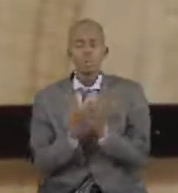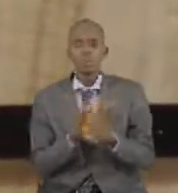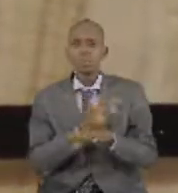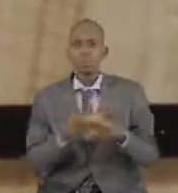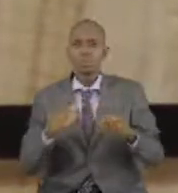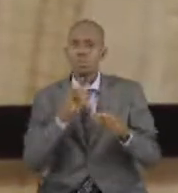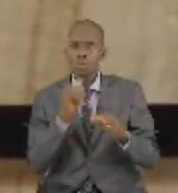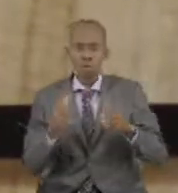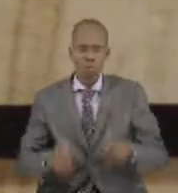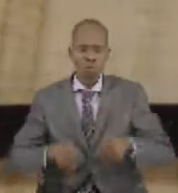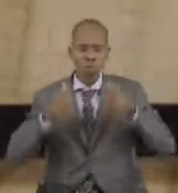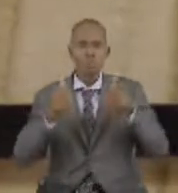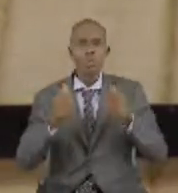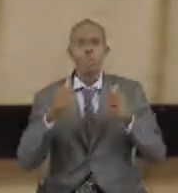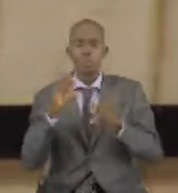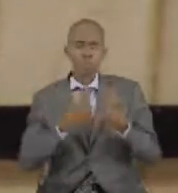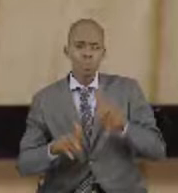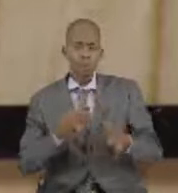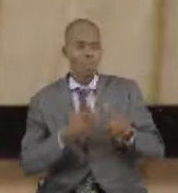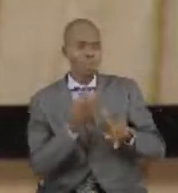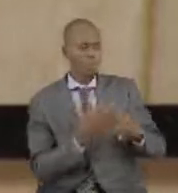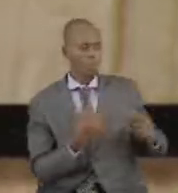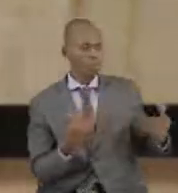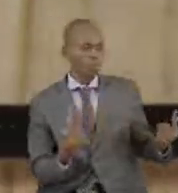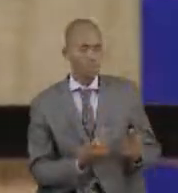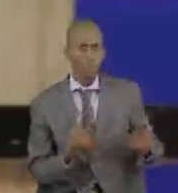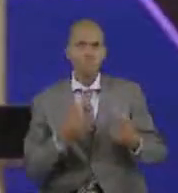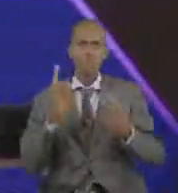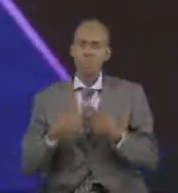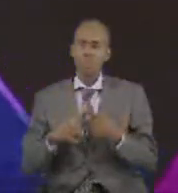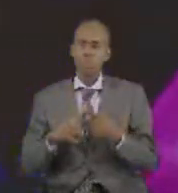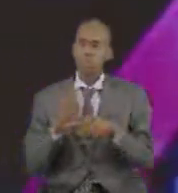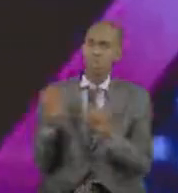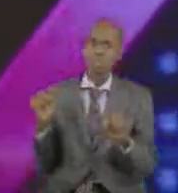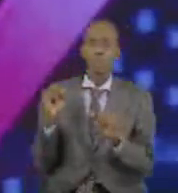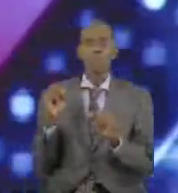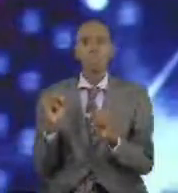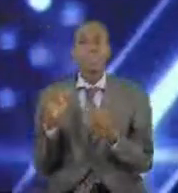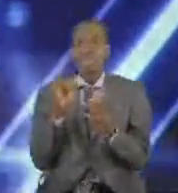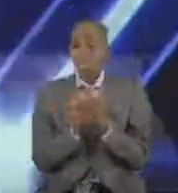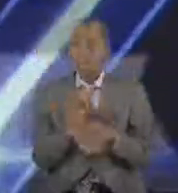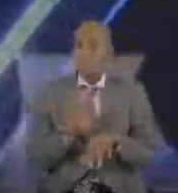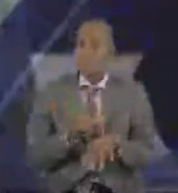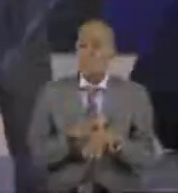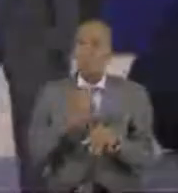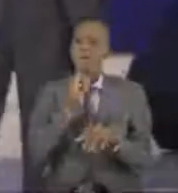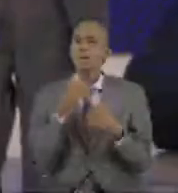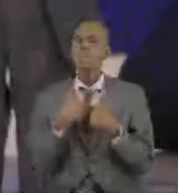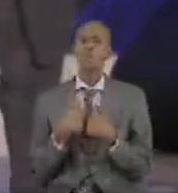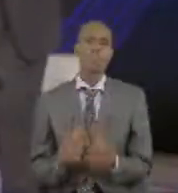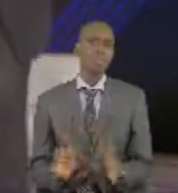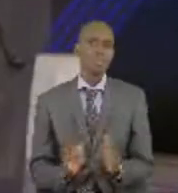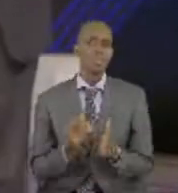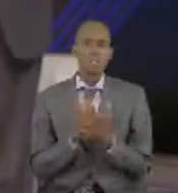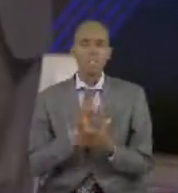la promotion des gens, qui amène les gens du péché à la sainteté, cette heure, ce moment, ce jour est perdu, est